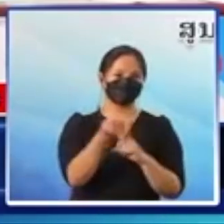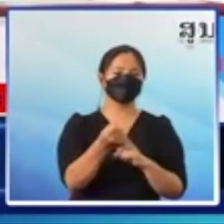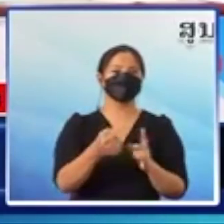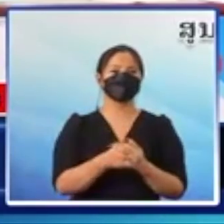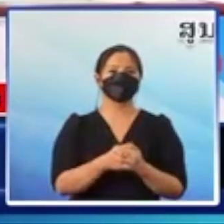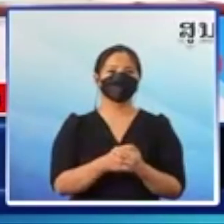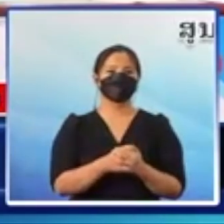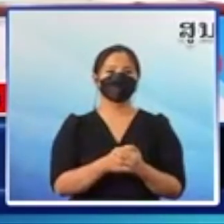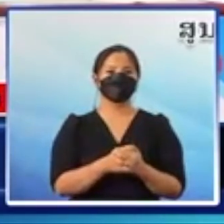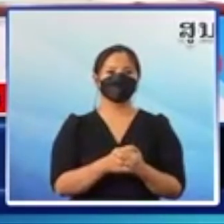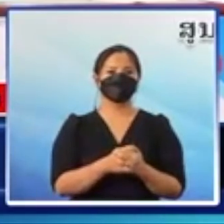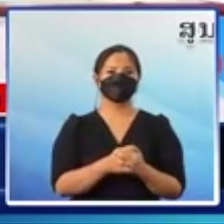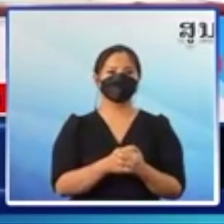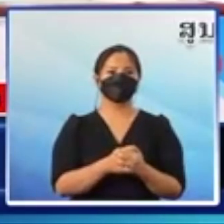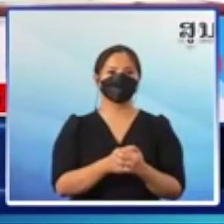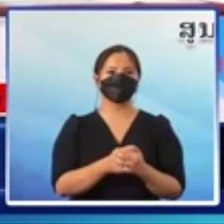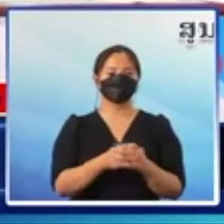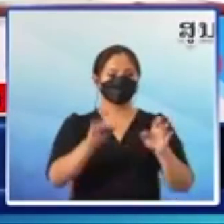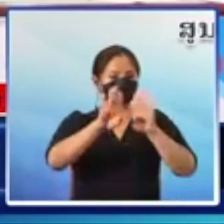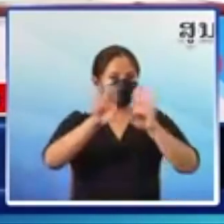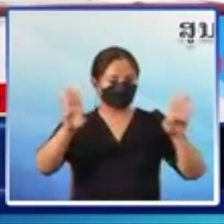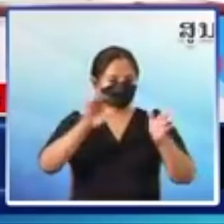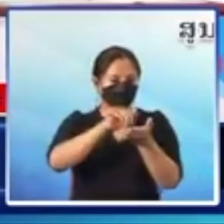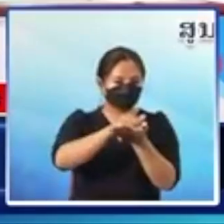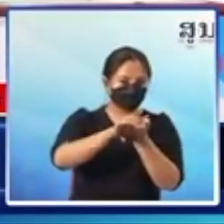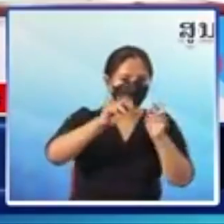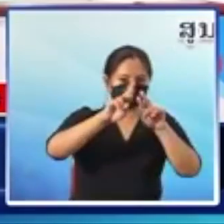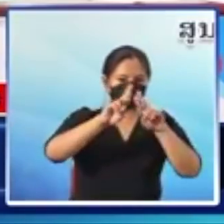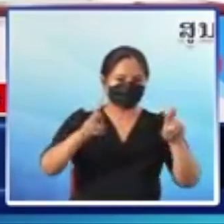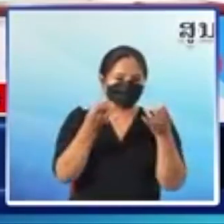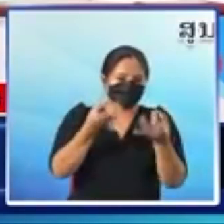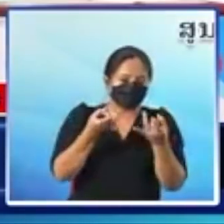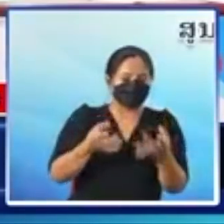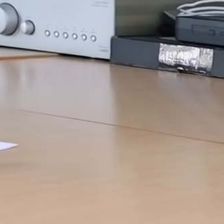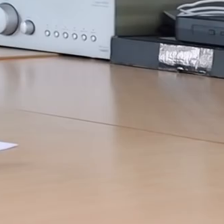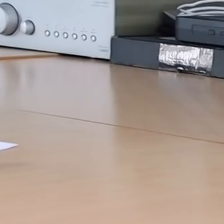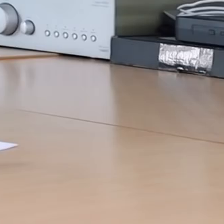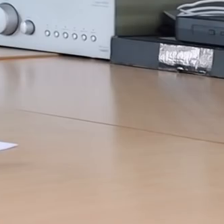หรือมีการลักลอบเปิดบริการซึ่งจะมีความเสี่ยงในการติดเสื้อและแพร่เสื้อ